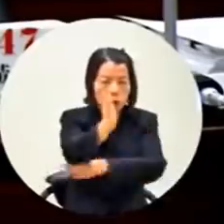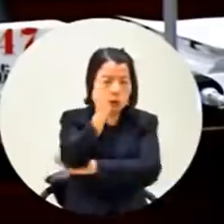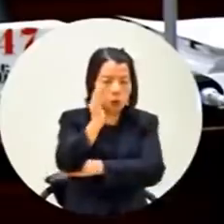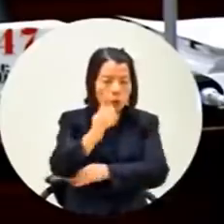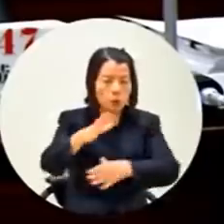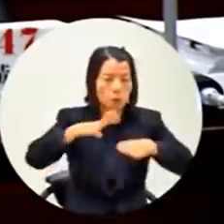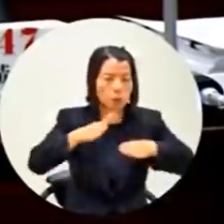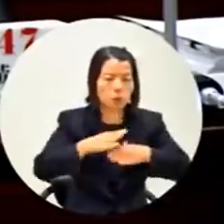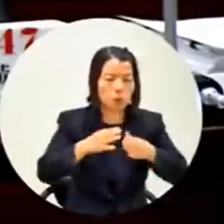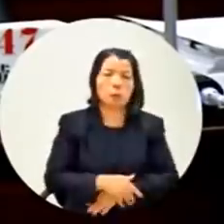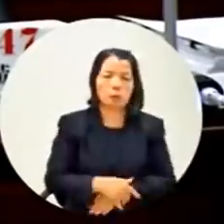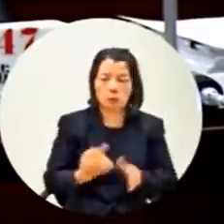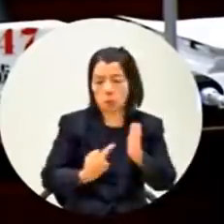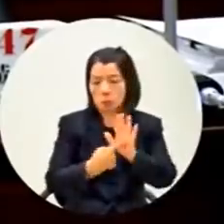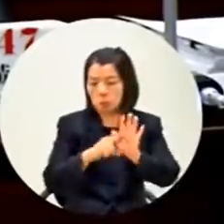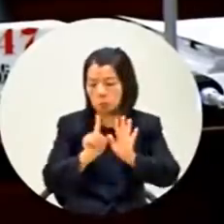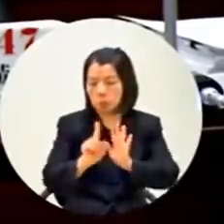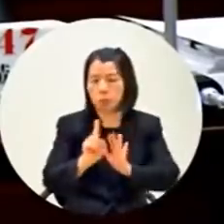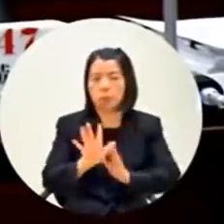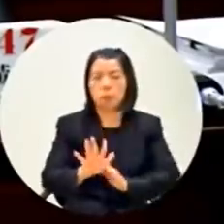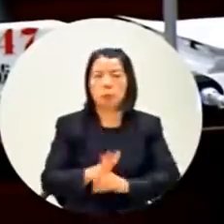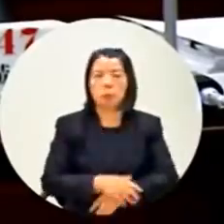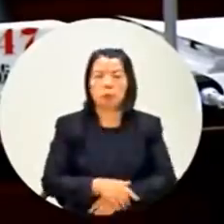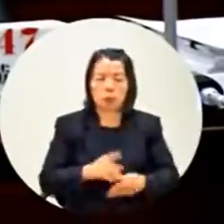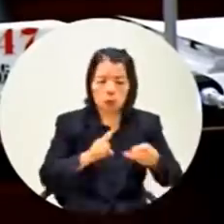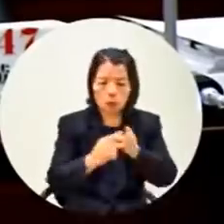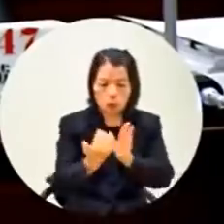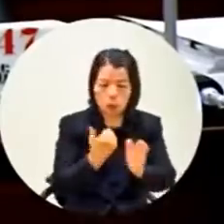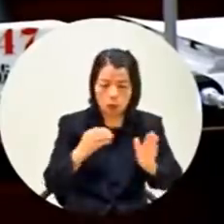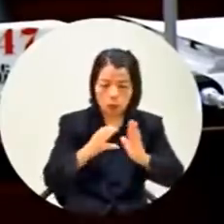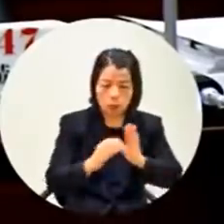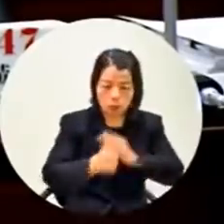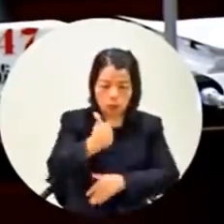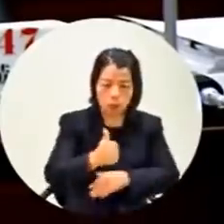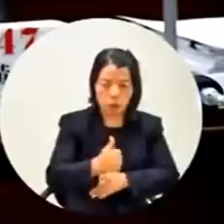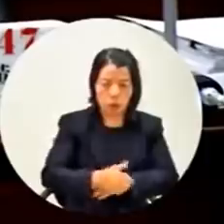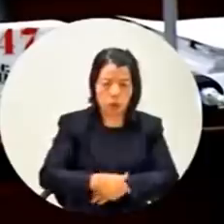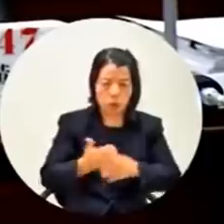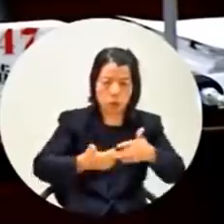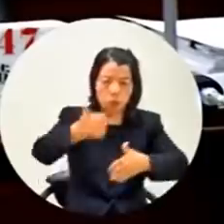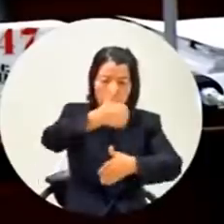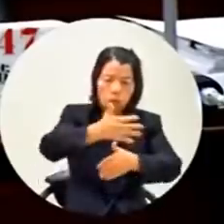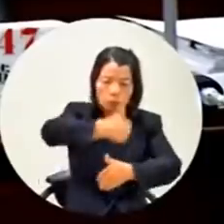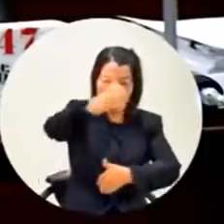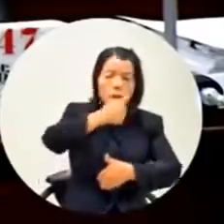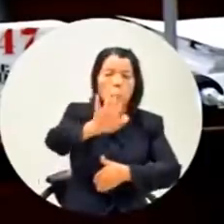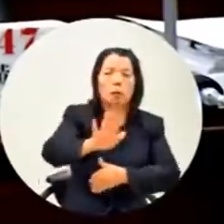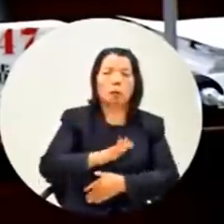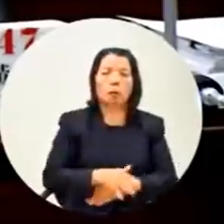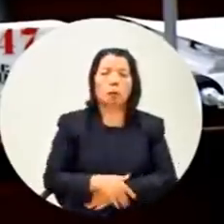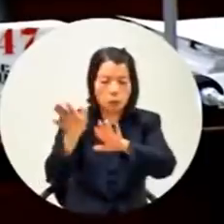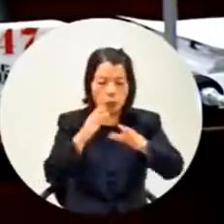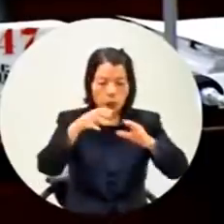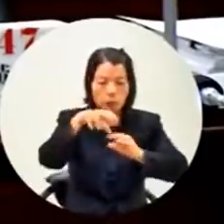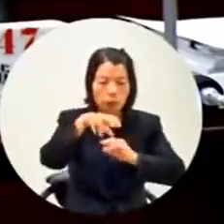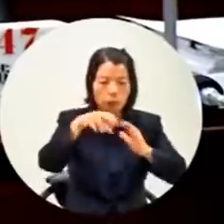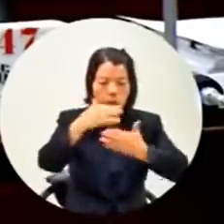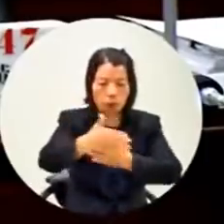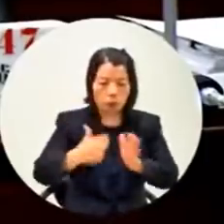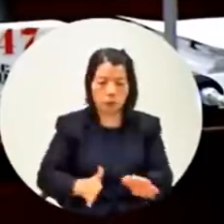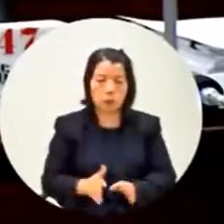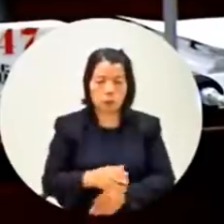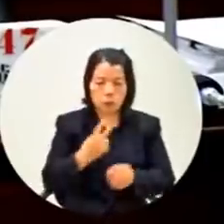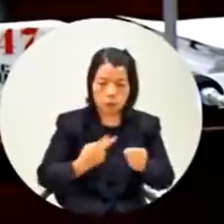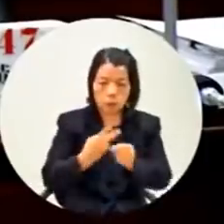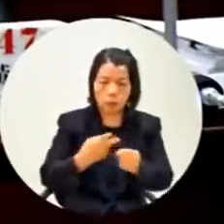回报，很明显王端仁的上面还有一个长官。我请问一下我们的郑峰市，两年过